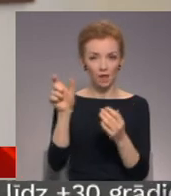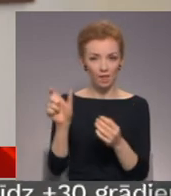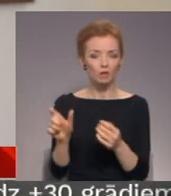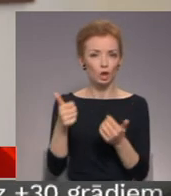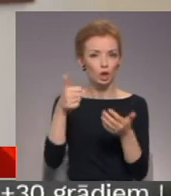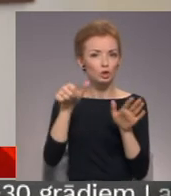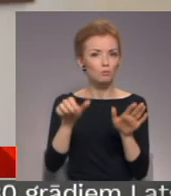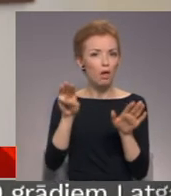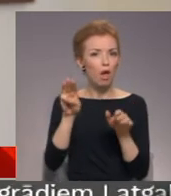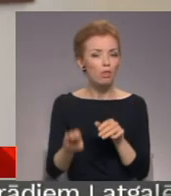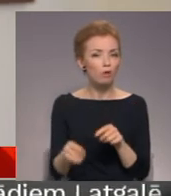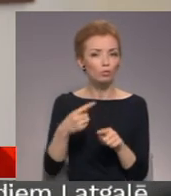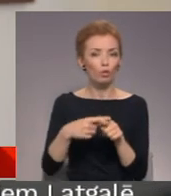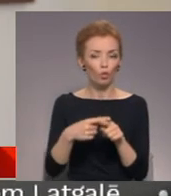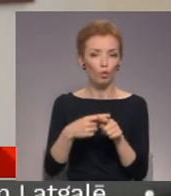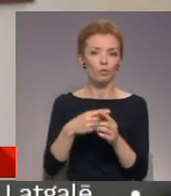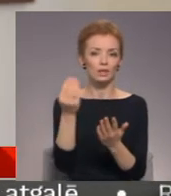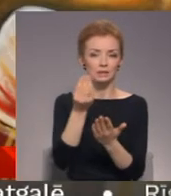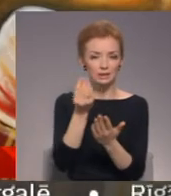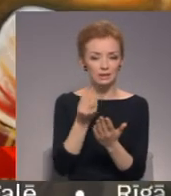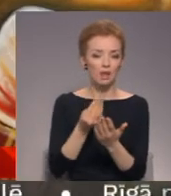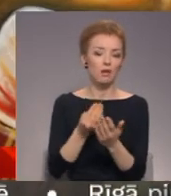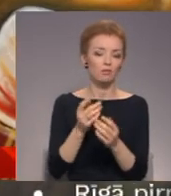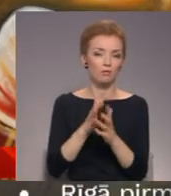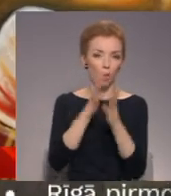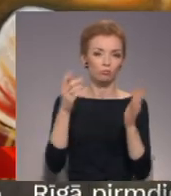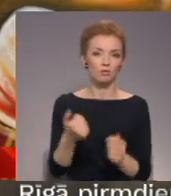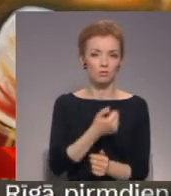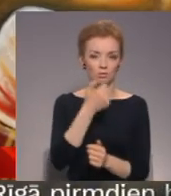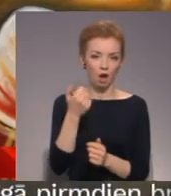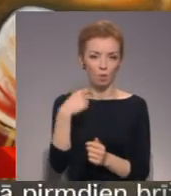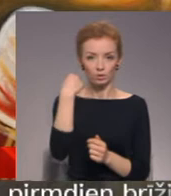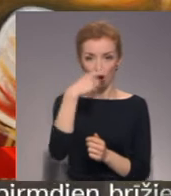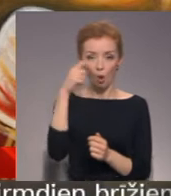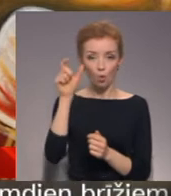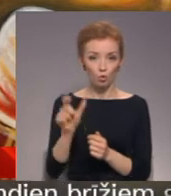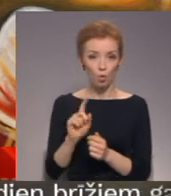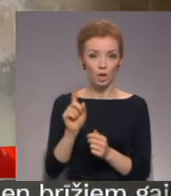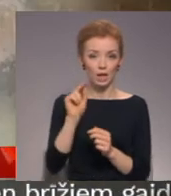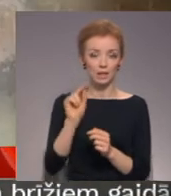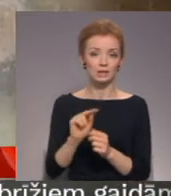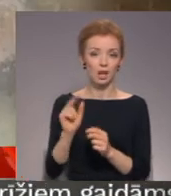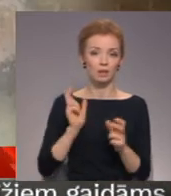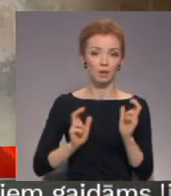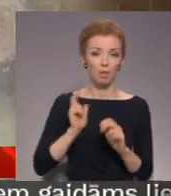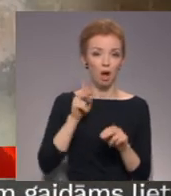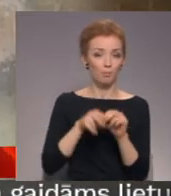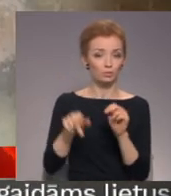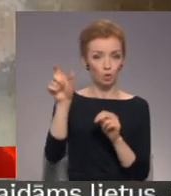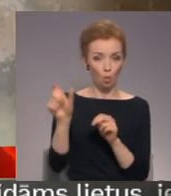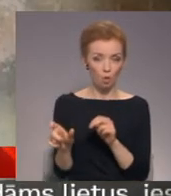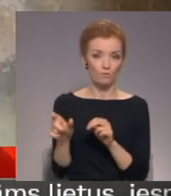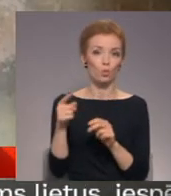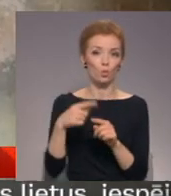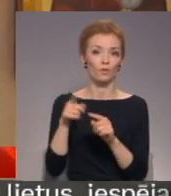mēnešus. Pat ikona tika gleznota vairākas gadus. Ikona autori ir Latvijas Kristīgās akadēmijas absolventi, kas apvienojušies